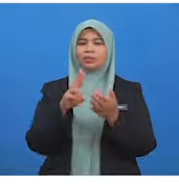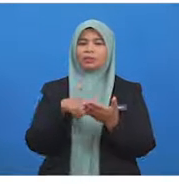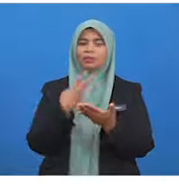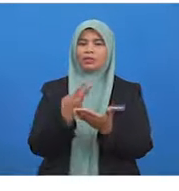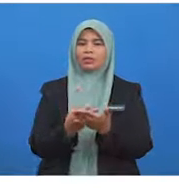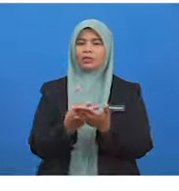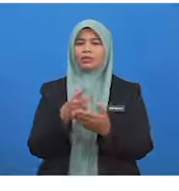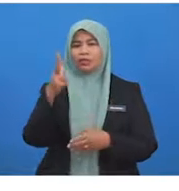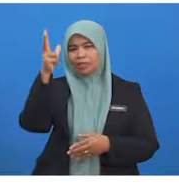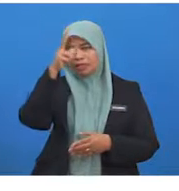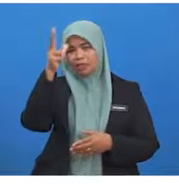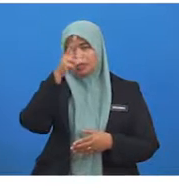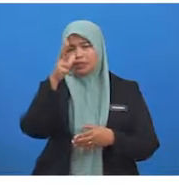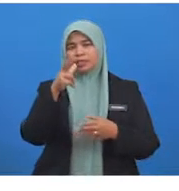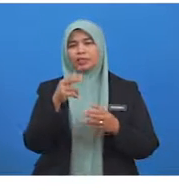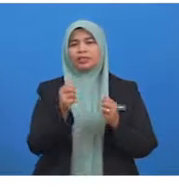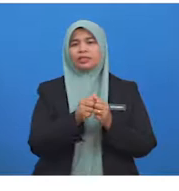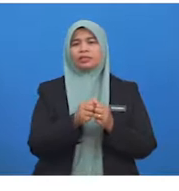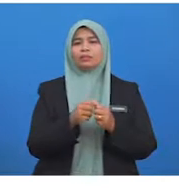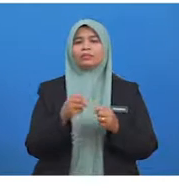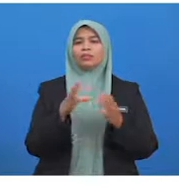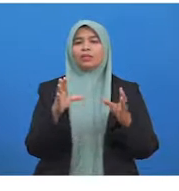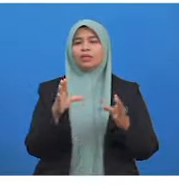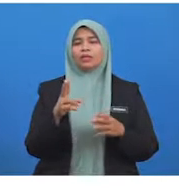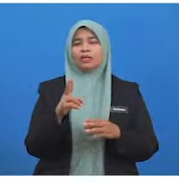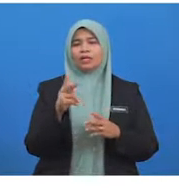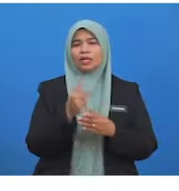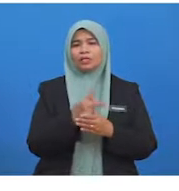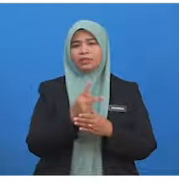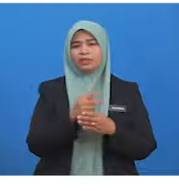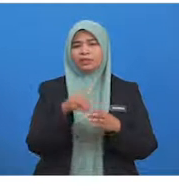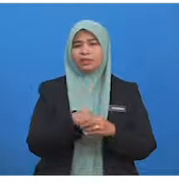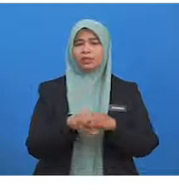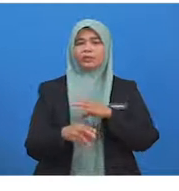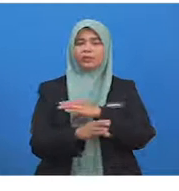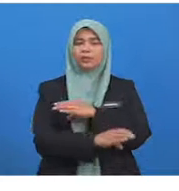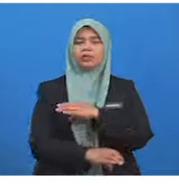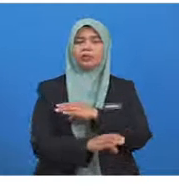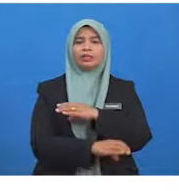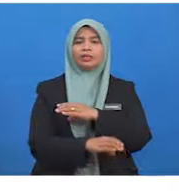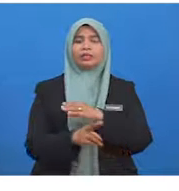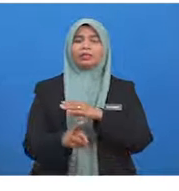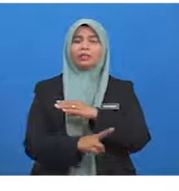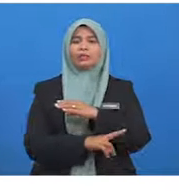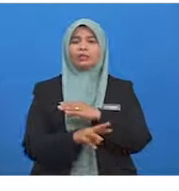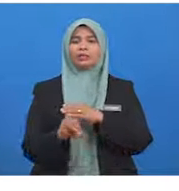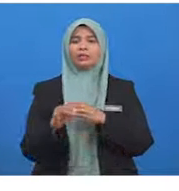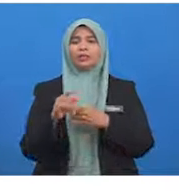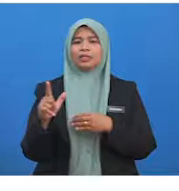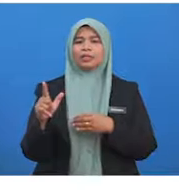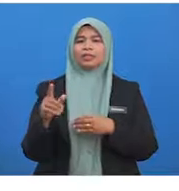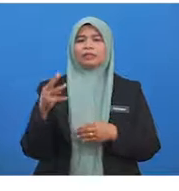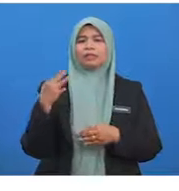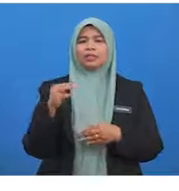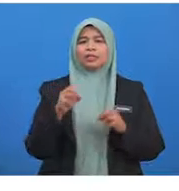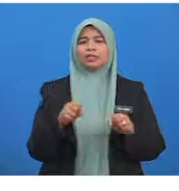dalam negara. Hukumannya ialah mereka boleh diperangi atau ditakzir mengikut